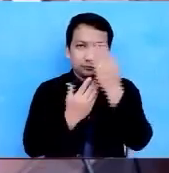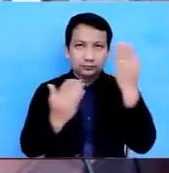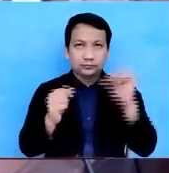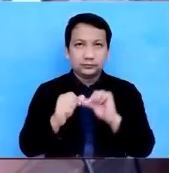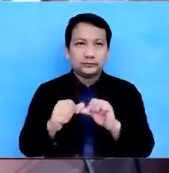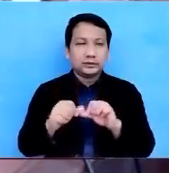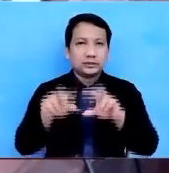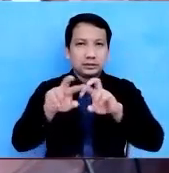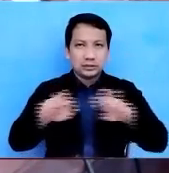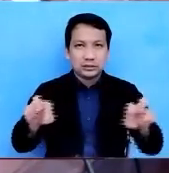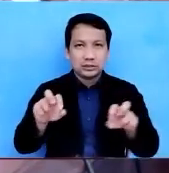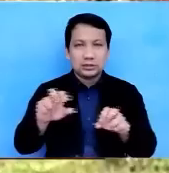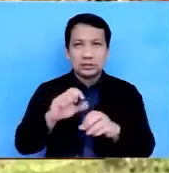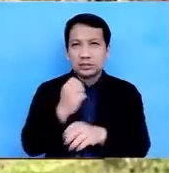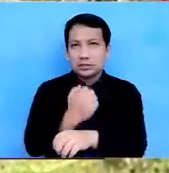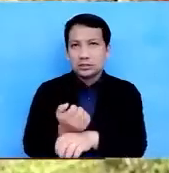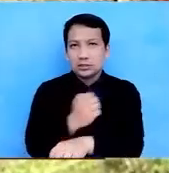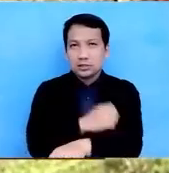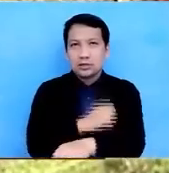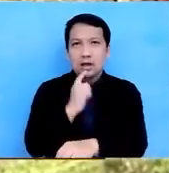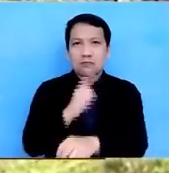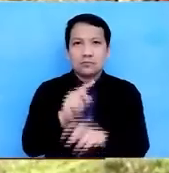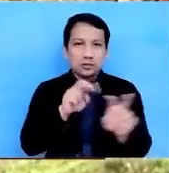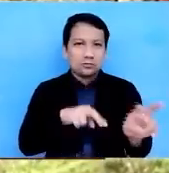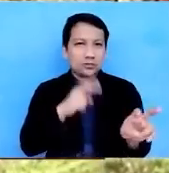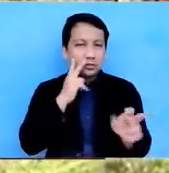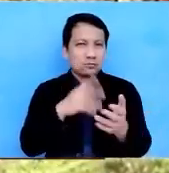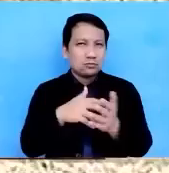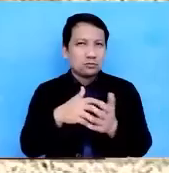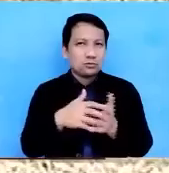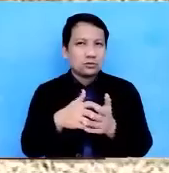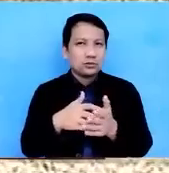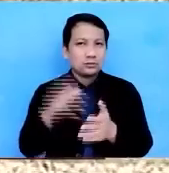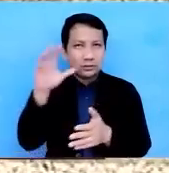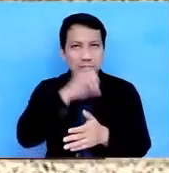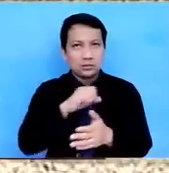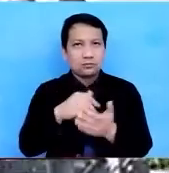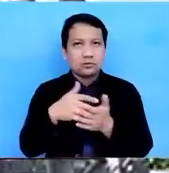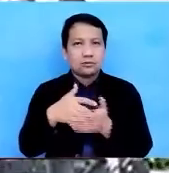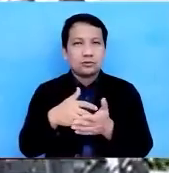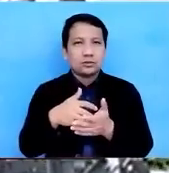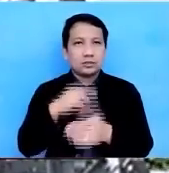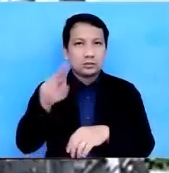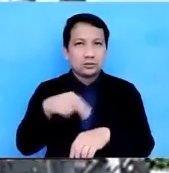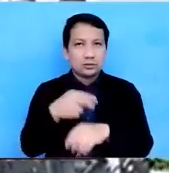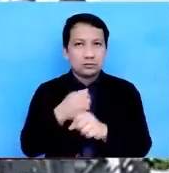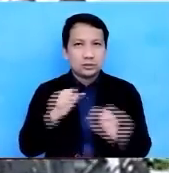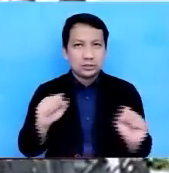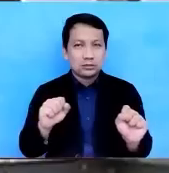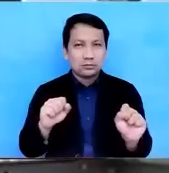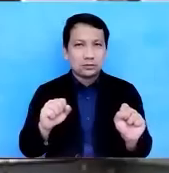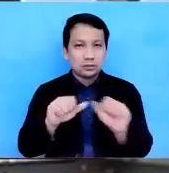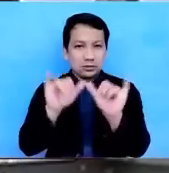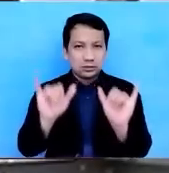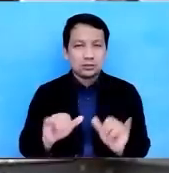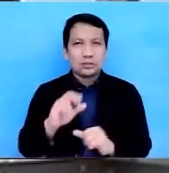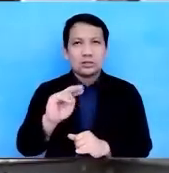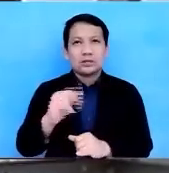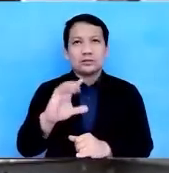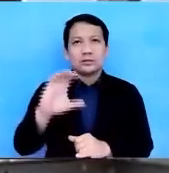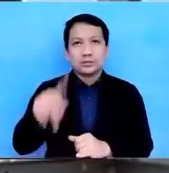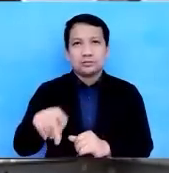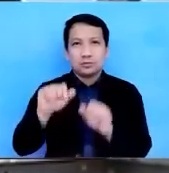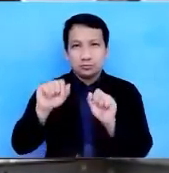ng Senate Committee on Energy na may nakitang vulnerabilities o kahinaan ang National Security Council sa sistema ng NGCP na